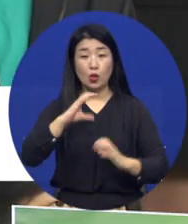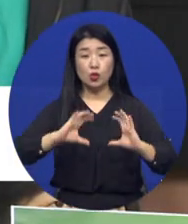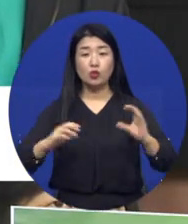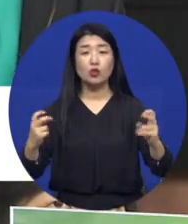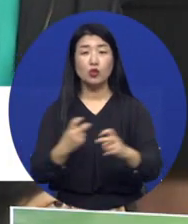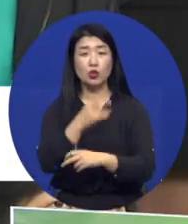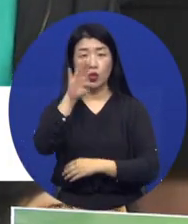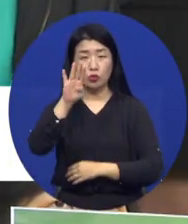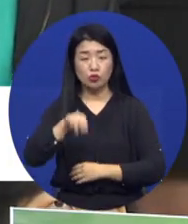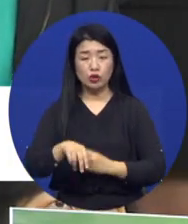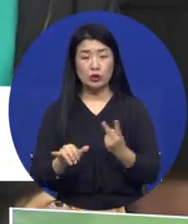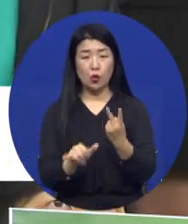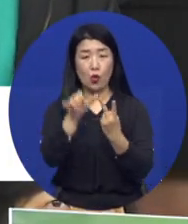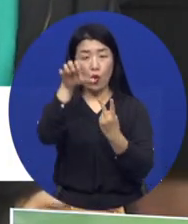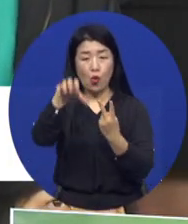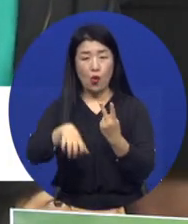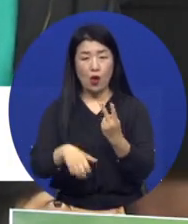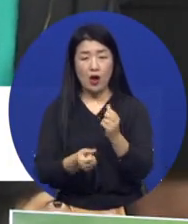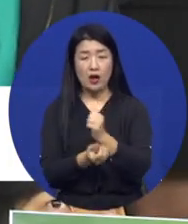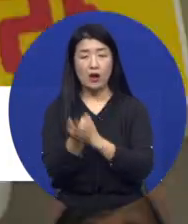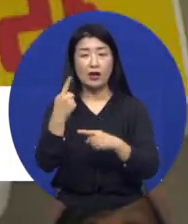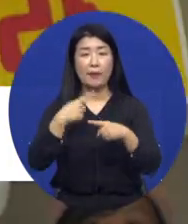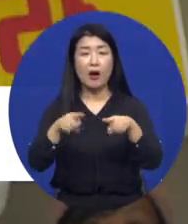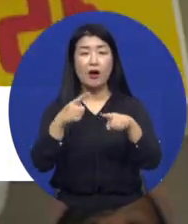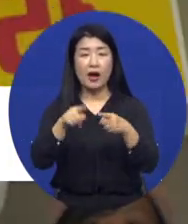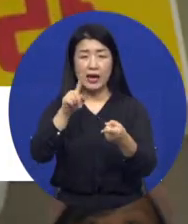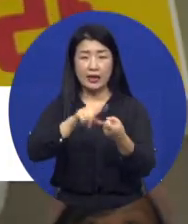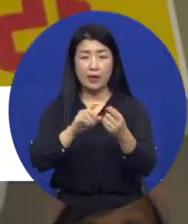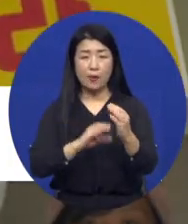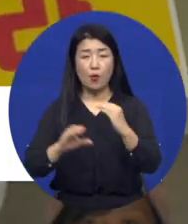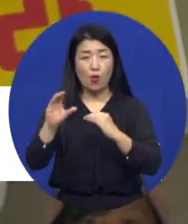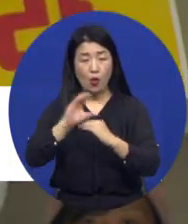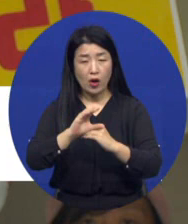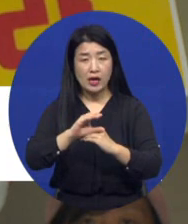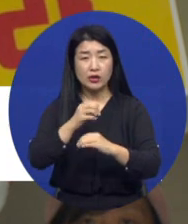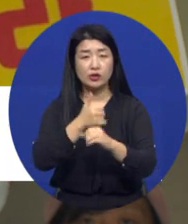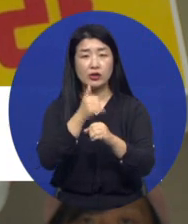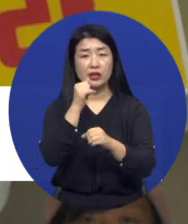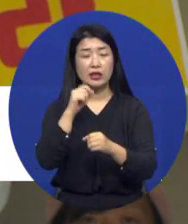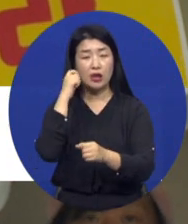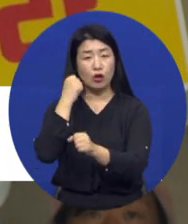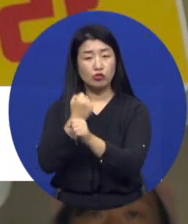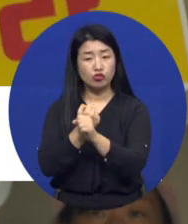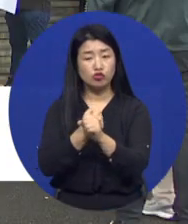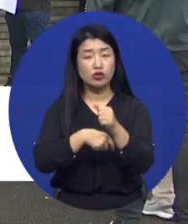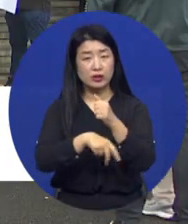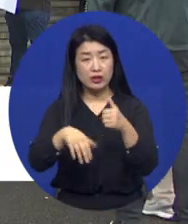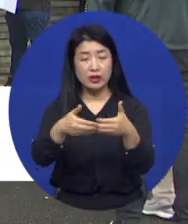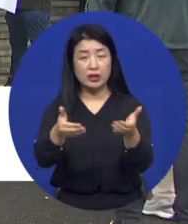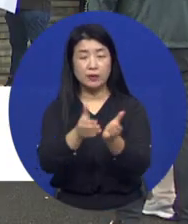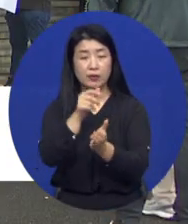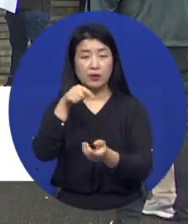국토교통부는 제주 제2공항 전략 환경 영향 평가를 보완할 수 있다는 연구 용역 결과와 관련해